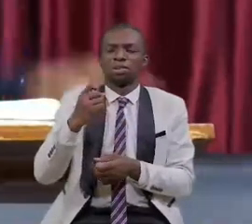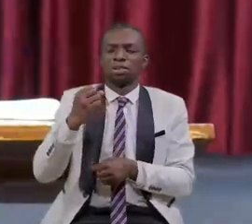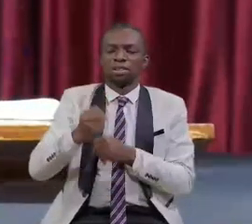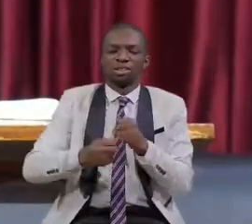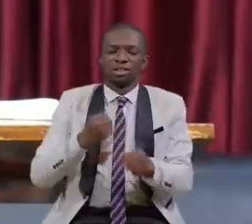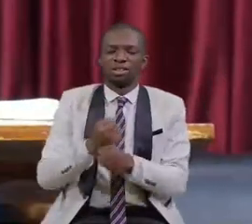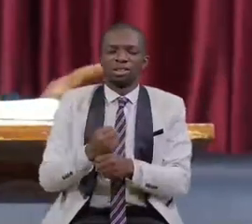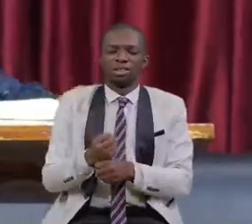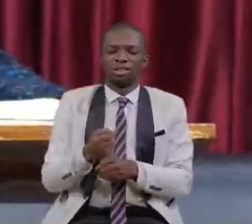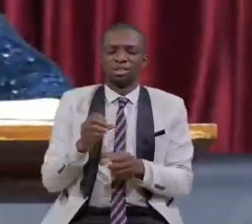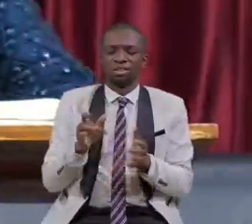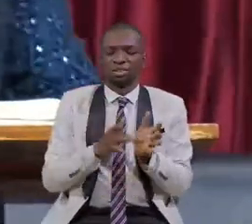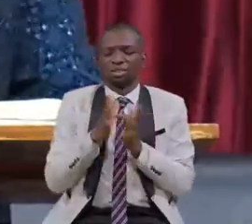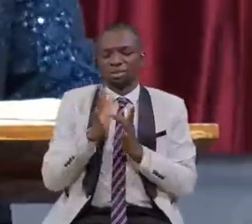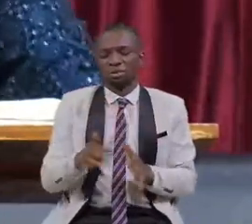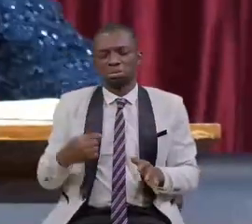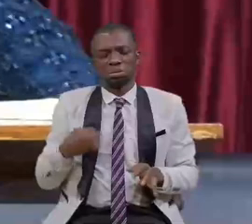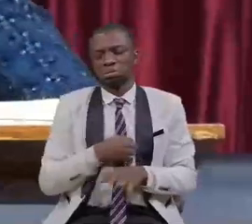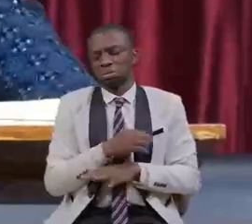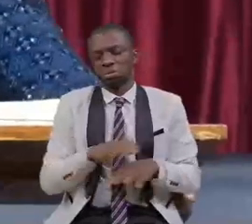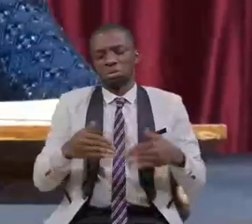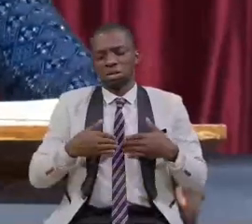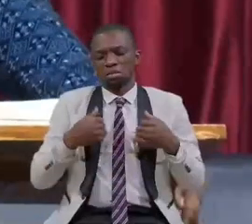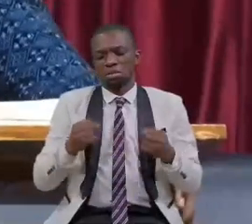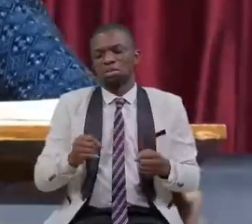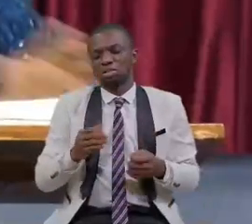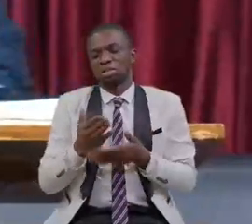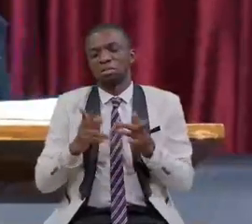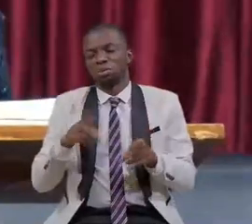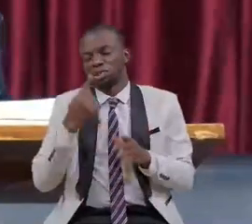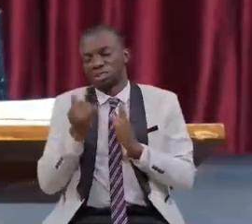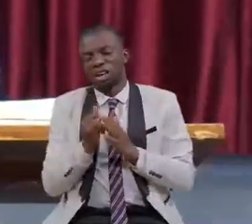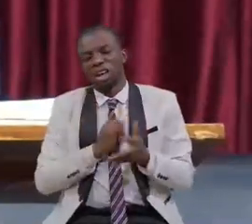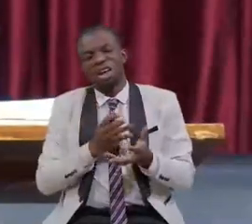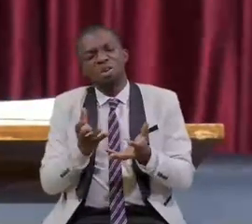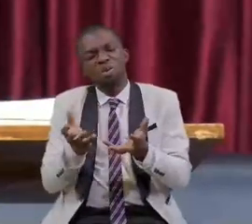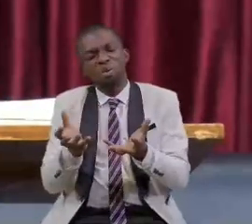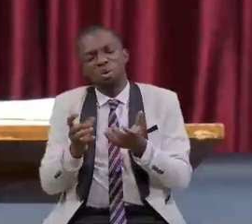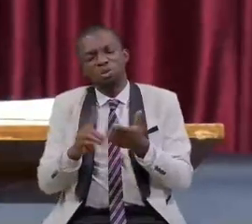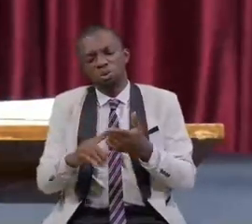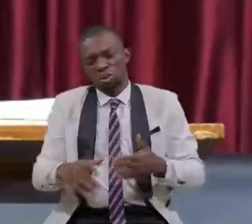certains ont prié, ont souhaité vivre au premier siècle de l'Église.